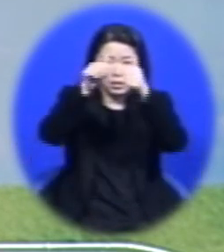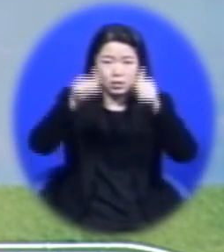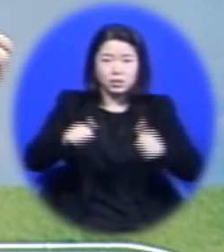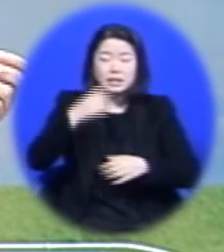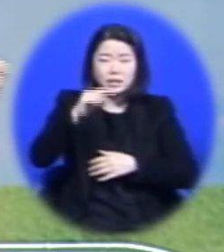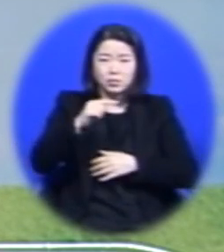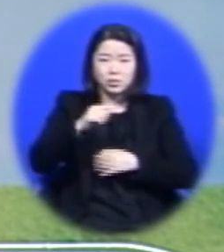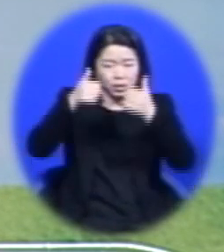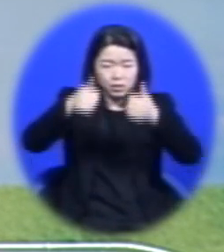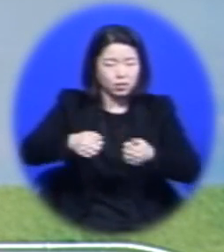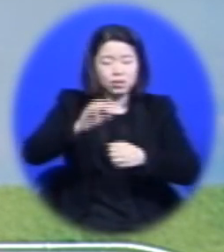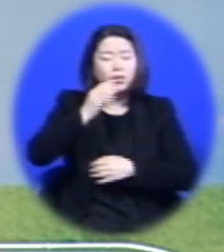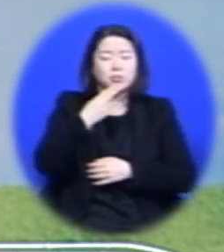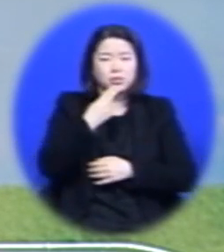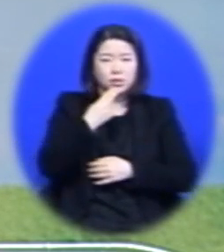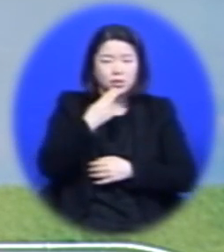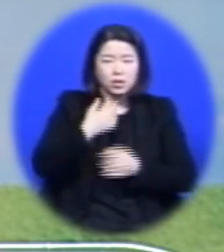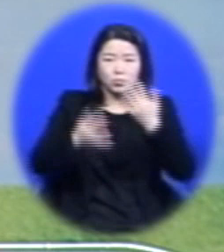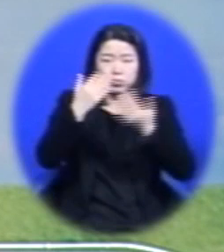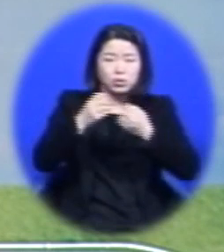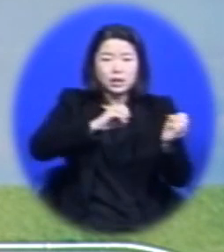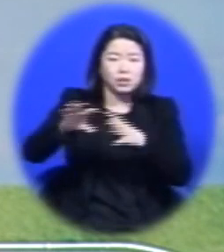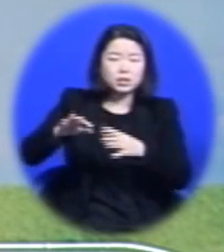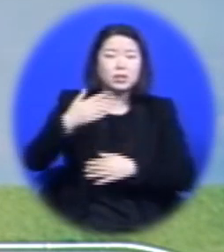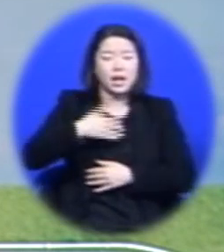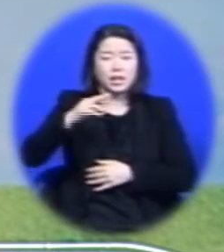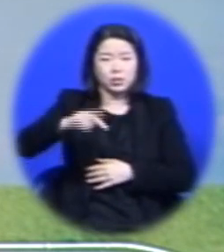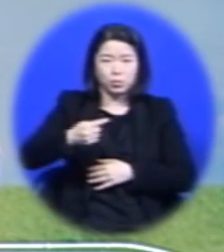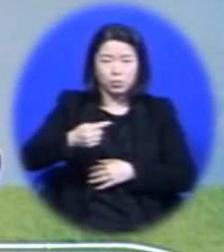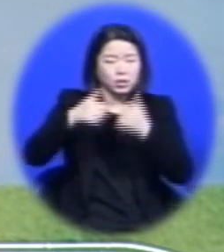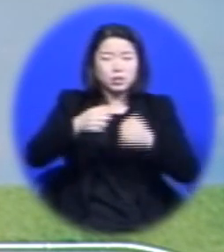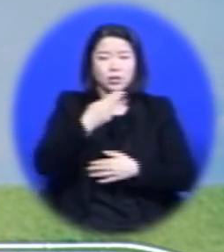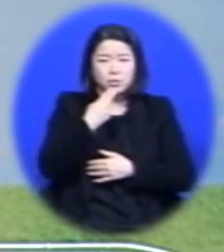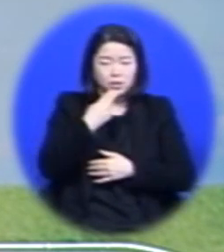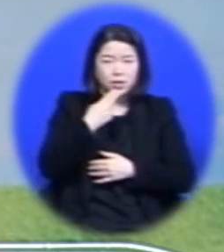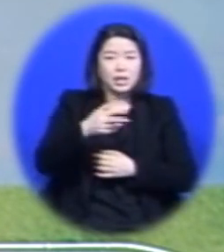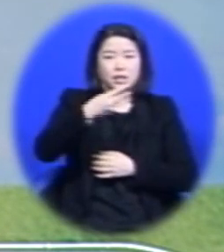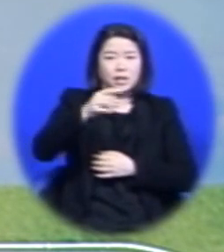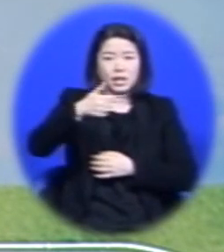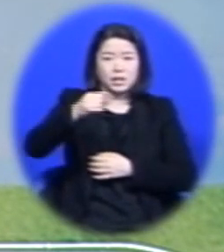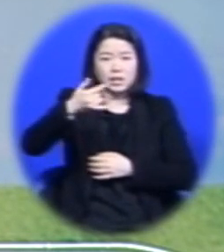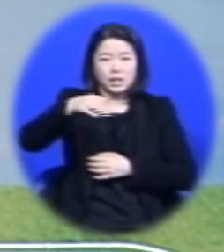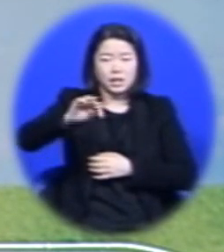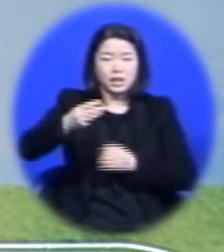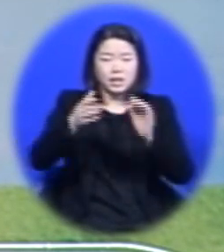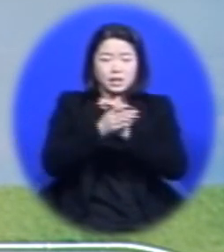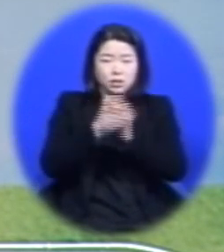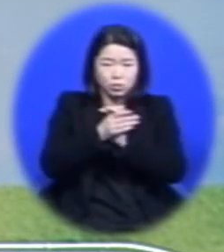풀뿌리 들어간다고 하는 걸 알고도 누구 할 내 살이 다 내일의 새 친구를 풀뿌리 에 넣기 전에